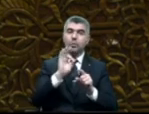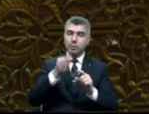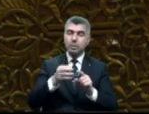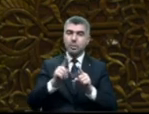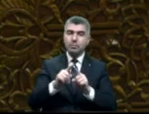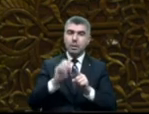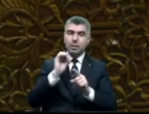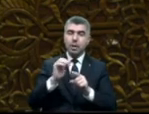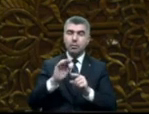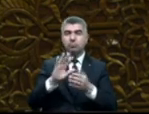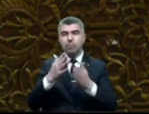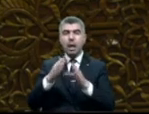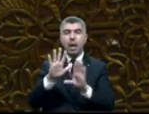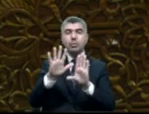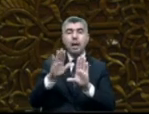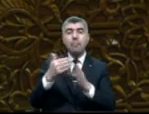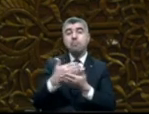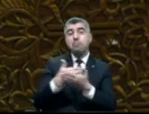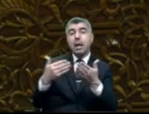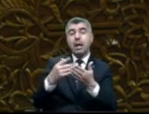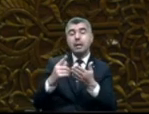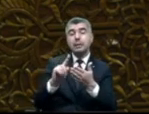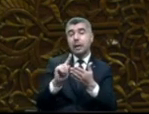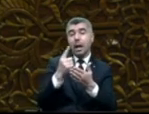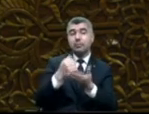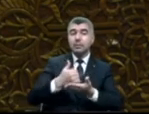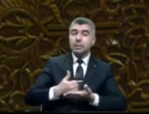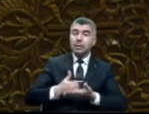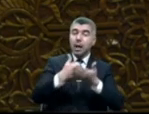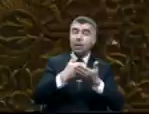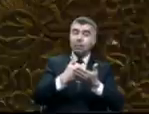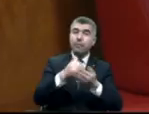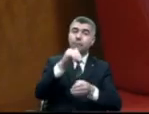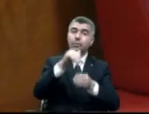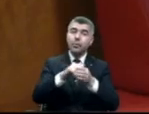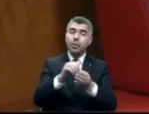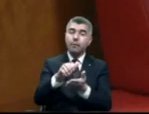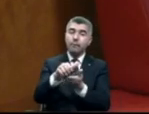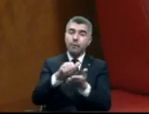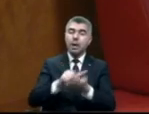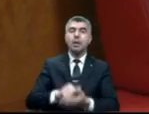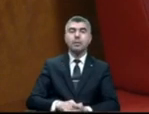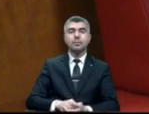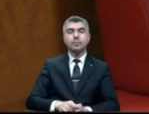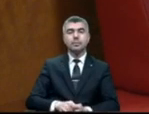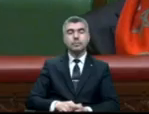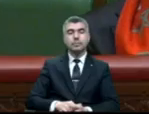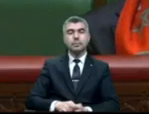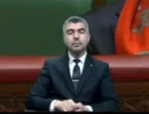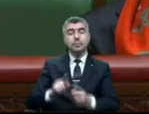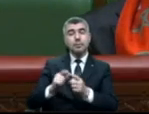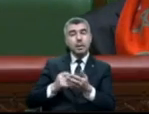سامية خصصت الدولة حوالي 10 مليارات درهم للتمويل والمساعدة الفلاحين، ولكن وباستثناء